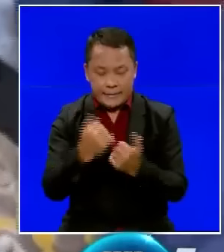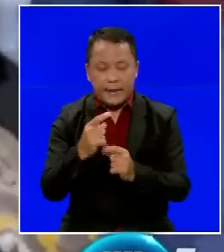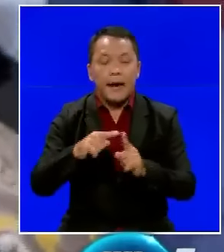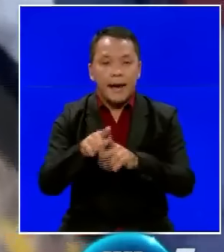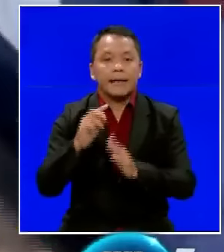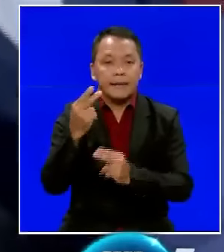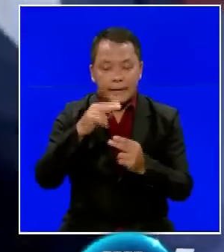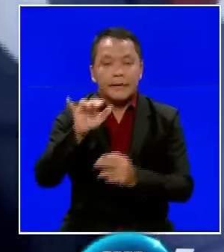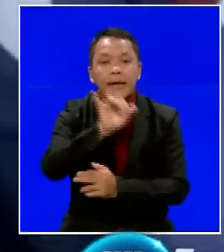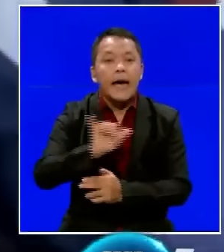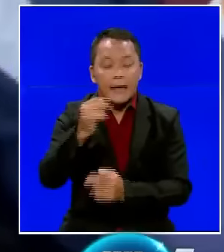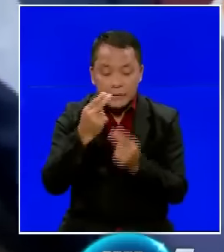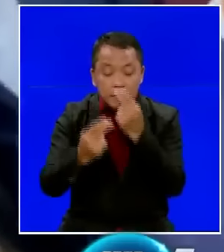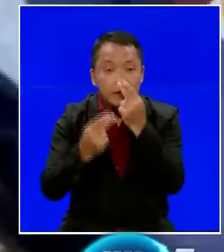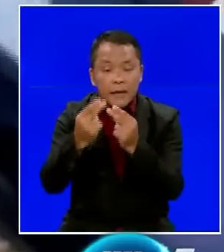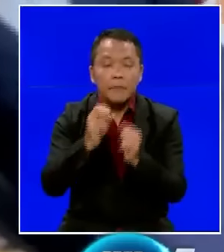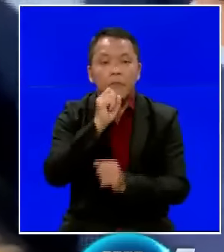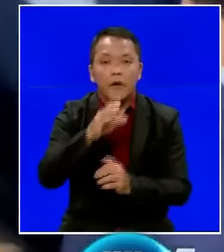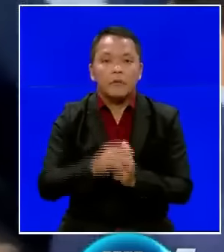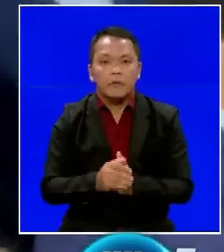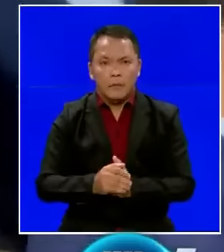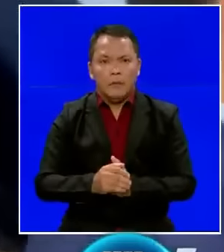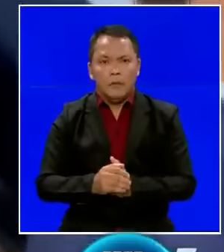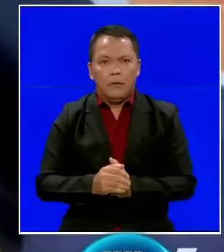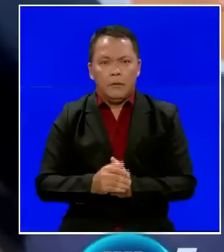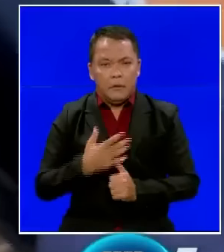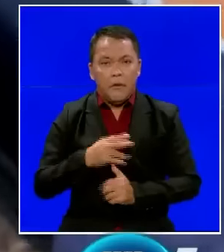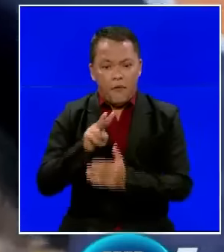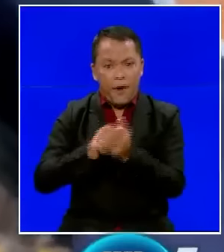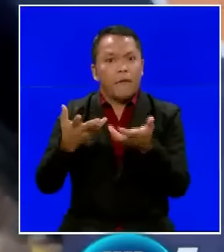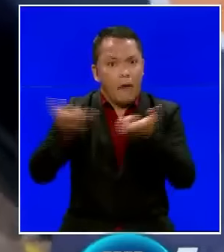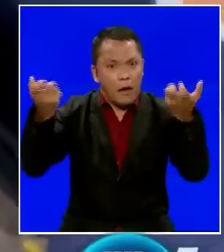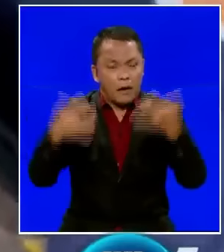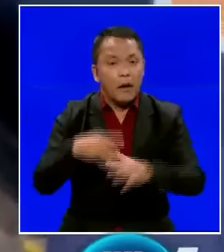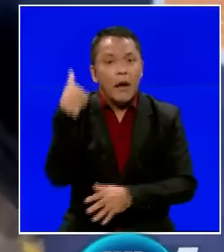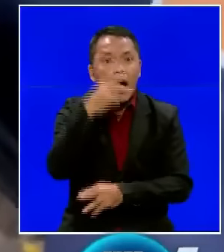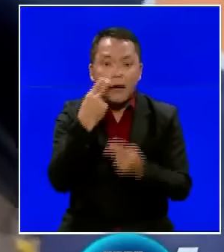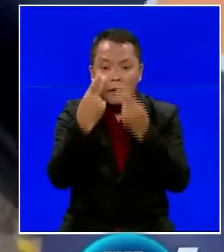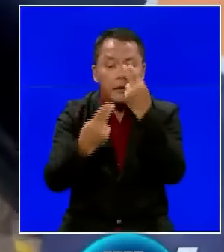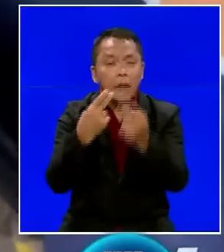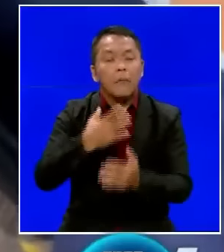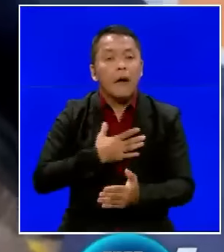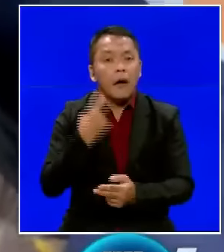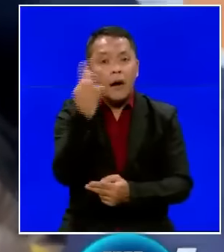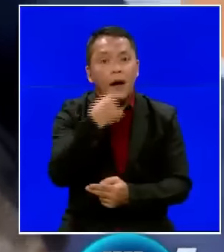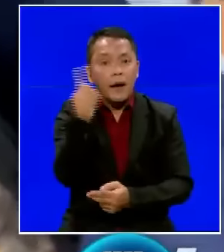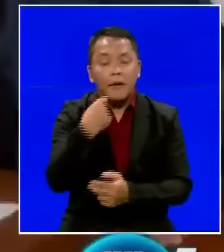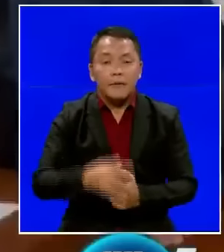ให้สิทธิ์ญาติมาเยี่ยมได้ปรากฏแป้งบอกว่าโอ้เมียก็เลิกไปแล้ว และใครจะมาเยี่ยมล่ะทีนี้